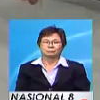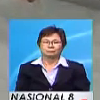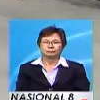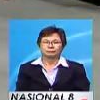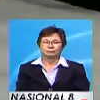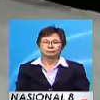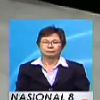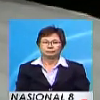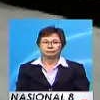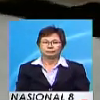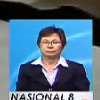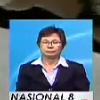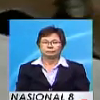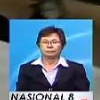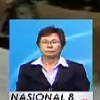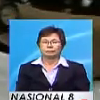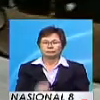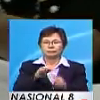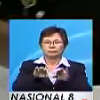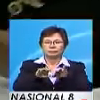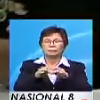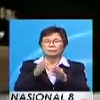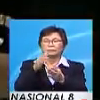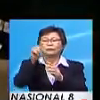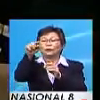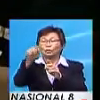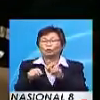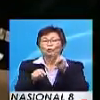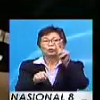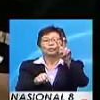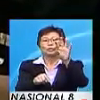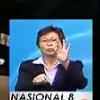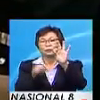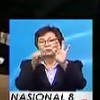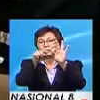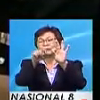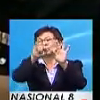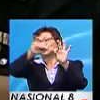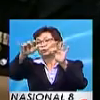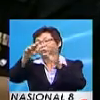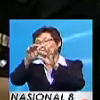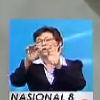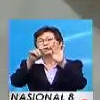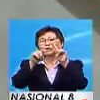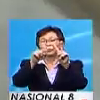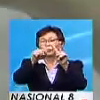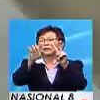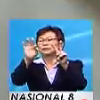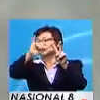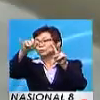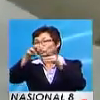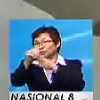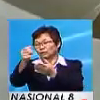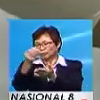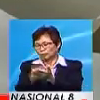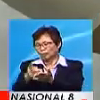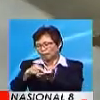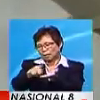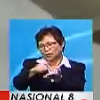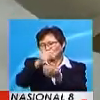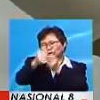sehari secara pecahan r.9 jut dibelanjak bagi tahun 2013 manakala